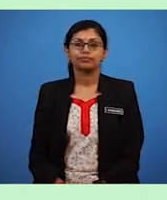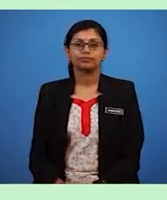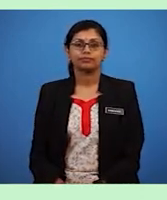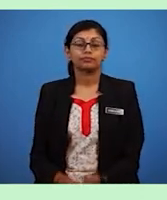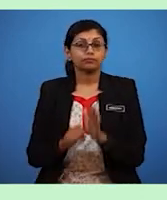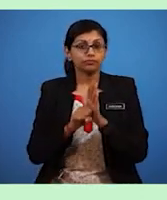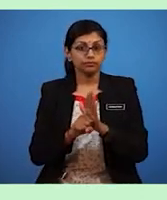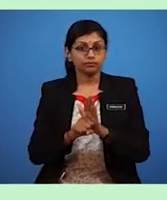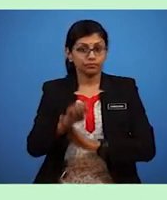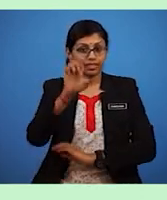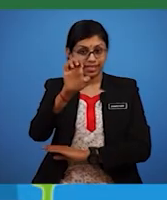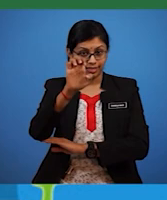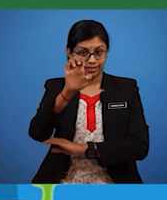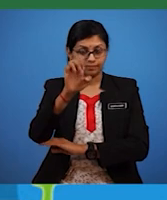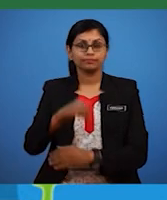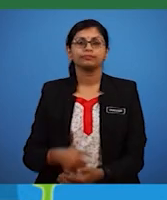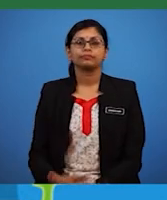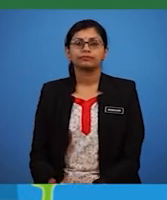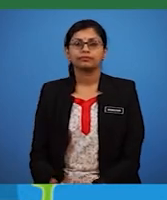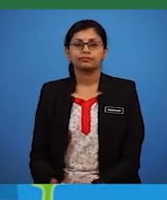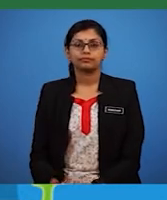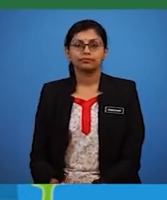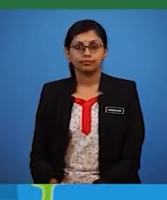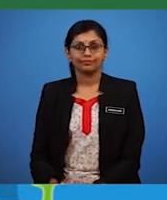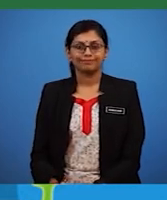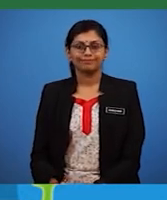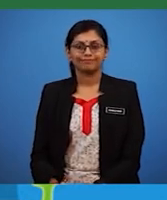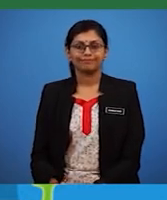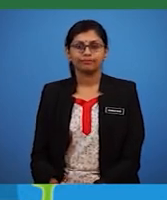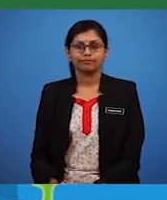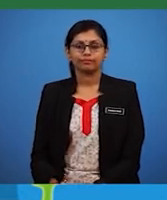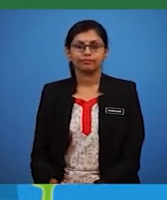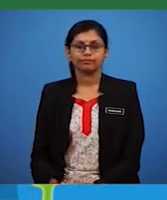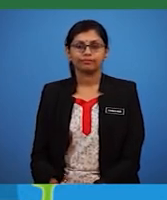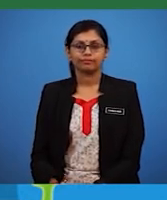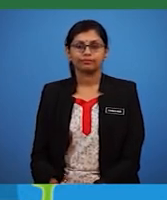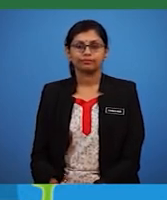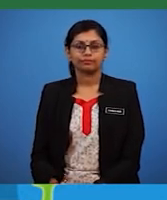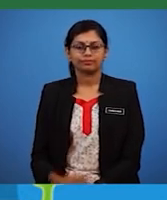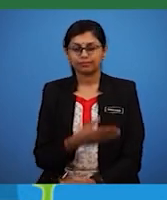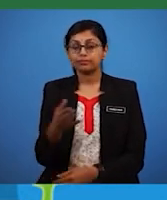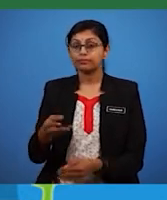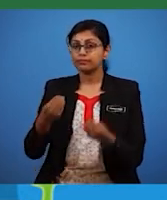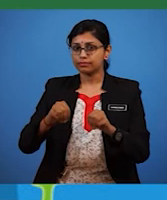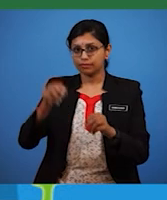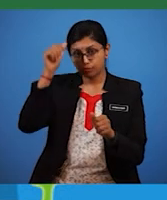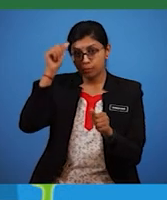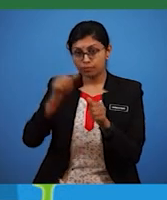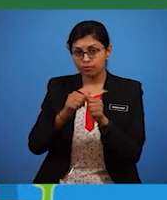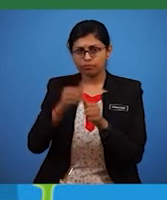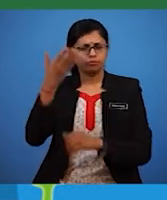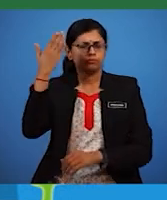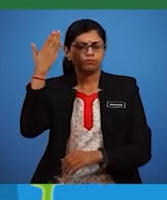simbol E. Seterusnya, adakah murid-murid masih ingat dalam episod